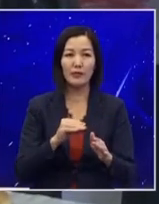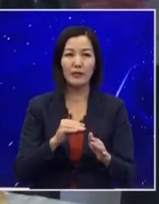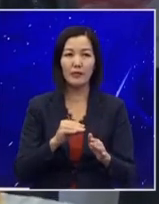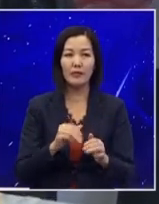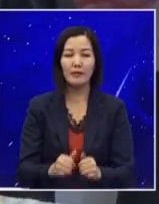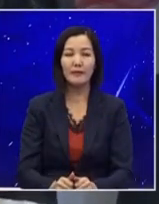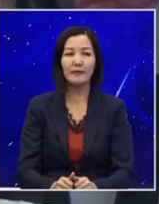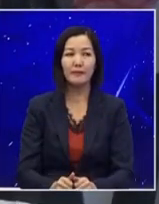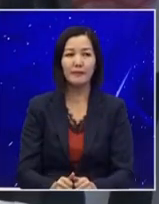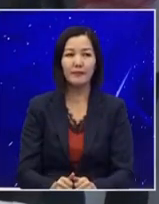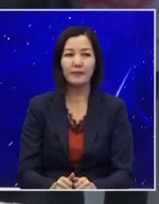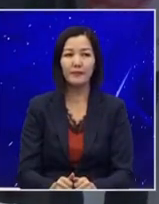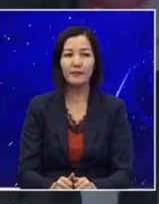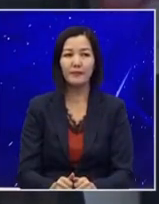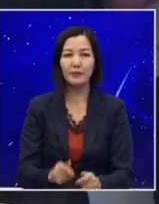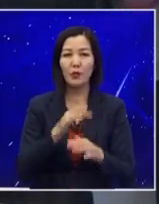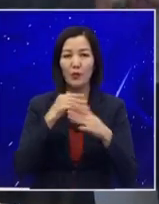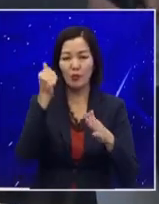жаныңызда болсын, апа.